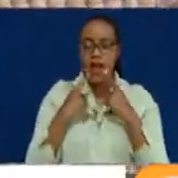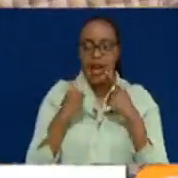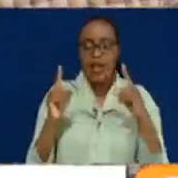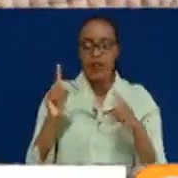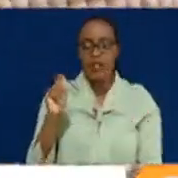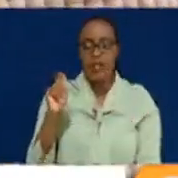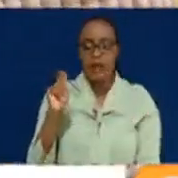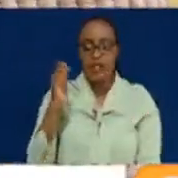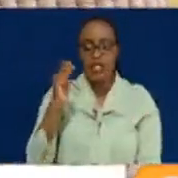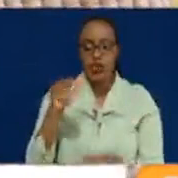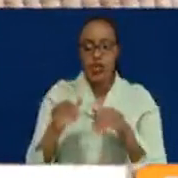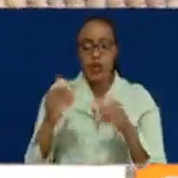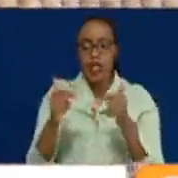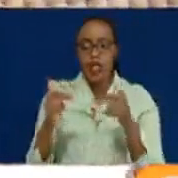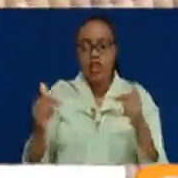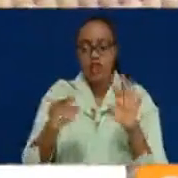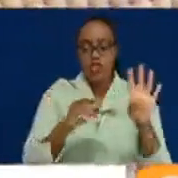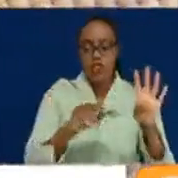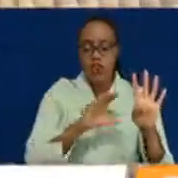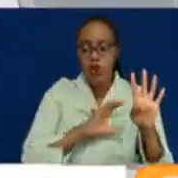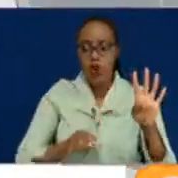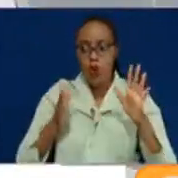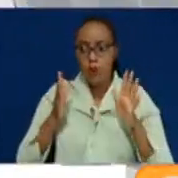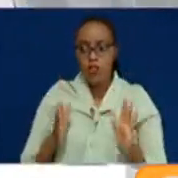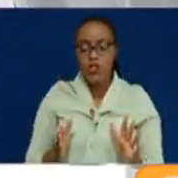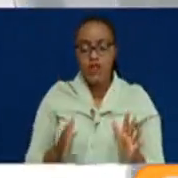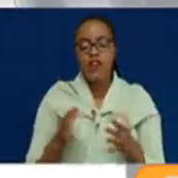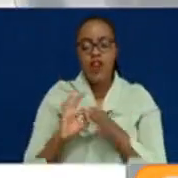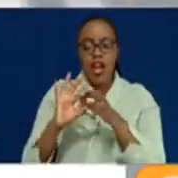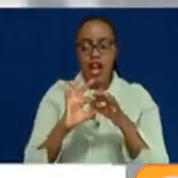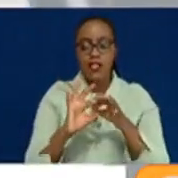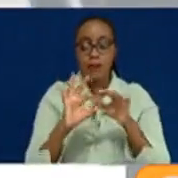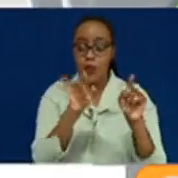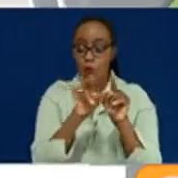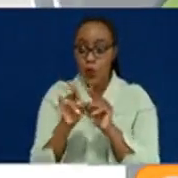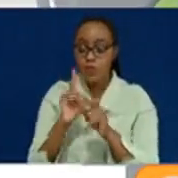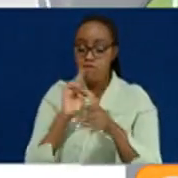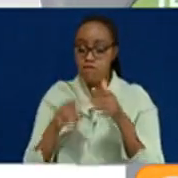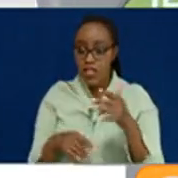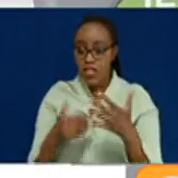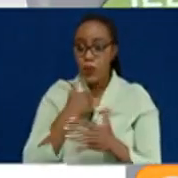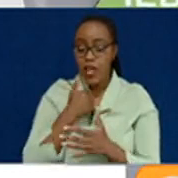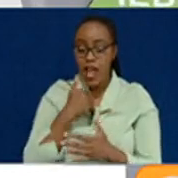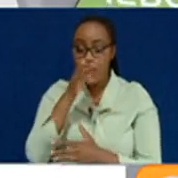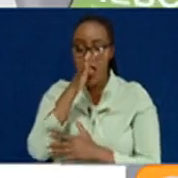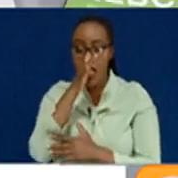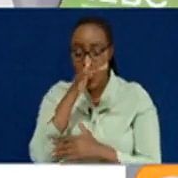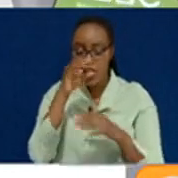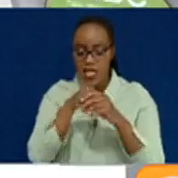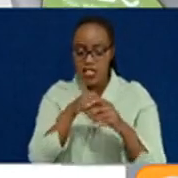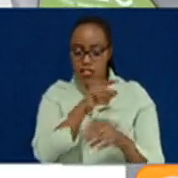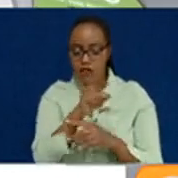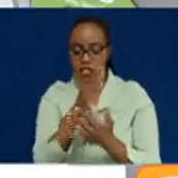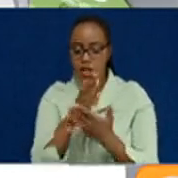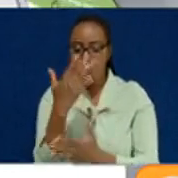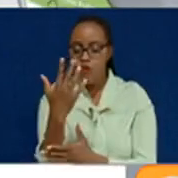ya uchaguzi yaliyopingwa na makamishna wanne wa tume hiyo. Azimio aidha inadai kuwa kulikuwa na udanganyifu katika baadhi ya